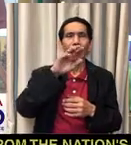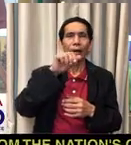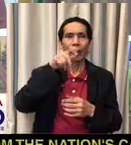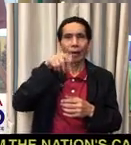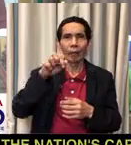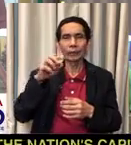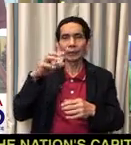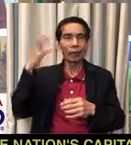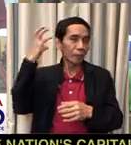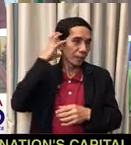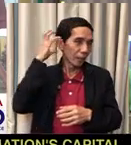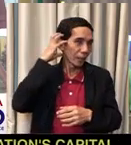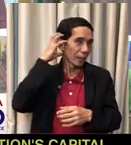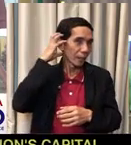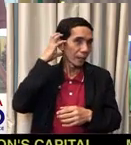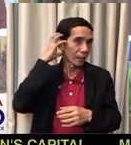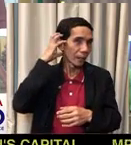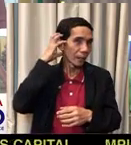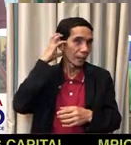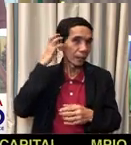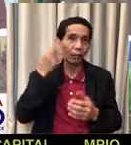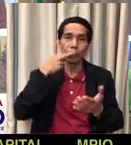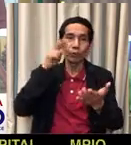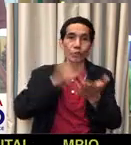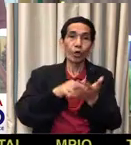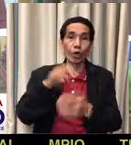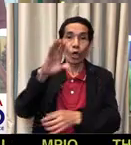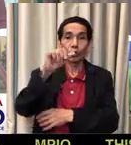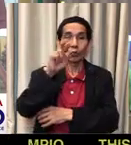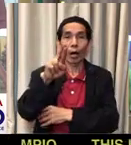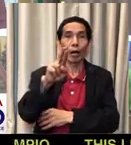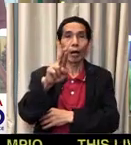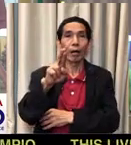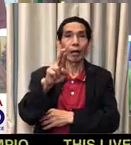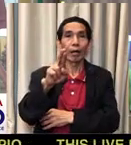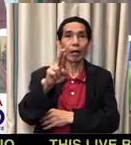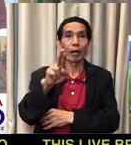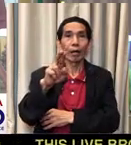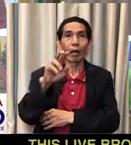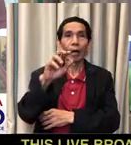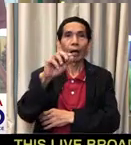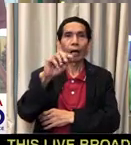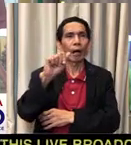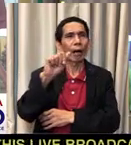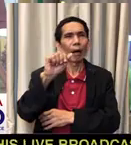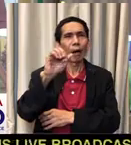Sa Mindanao. Kasi yung pagkakarehistro ng sakyan ninyo ay sa Apari.